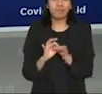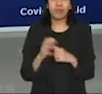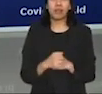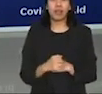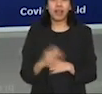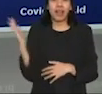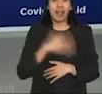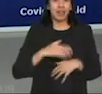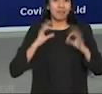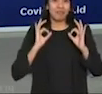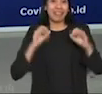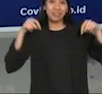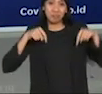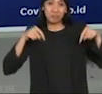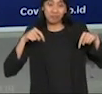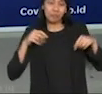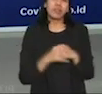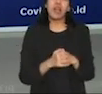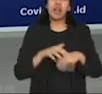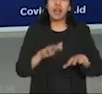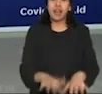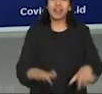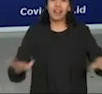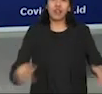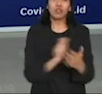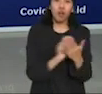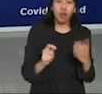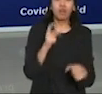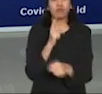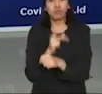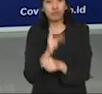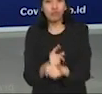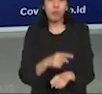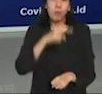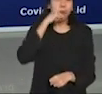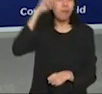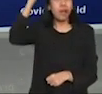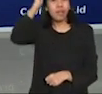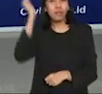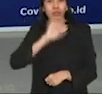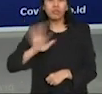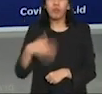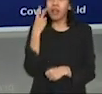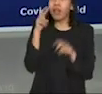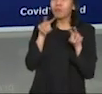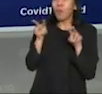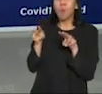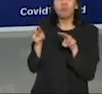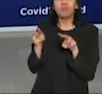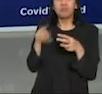pendidikan Hai para murid guru orangtua juga menunjukkan ke Sisi print-an yang tinggi dalam